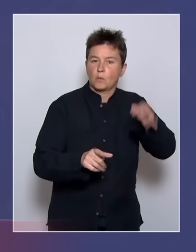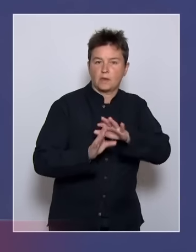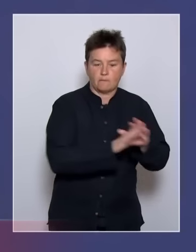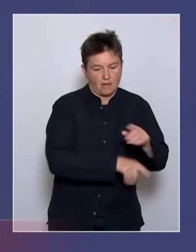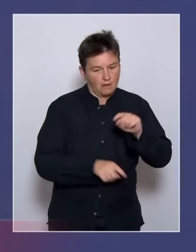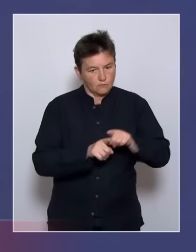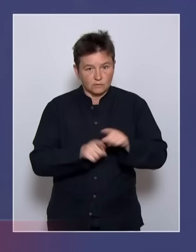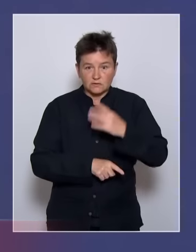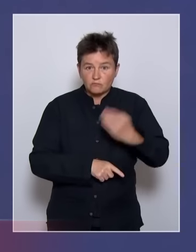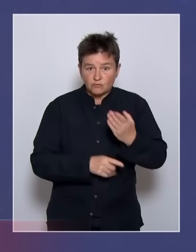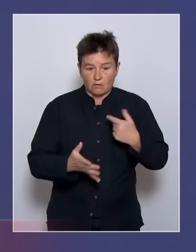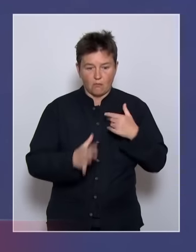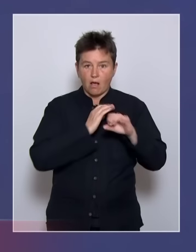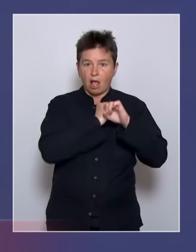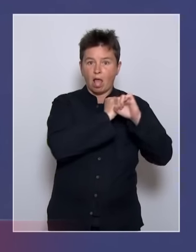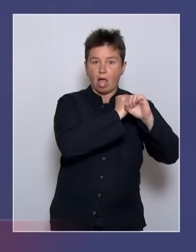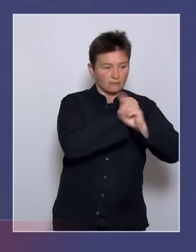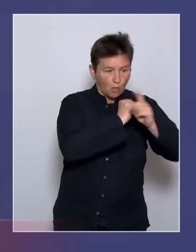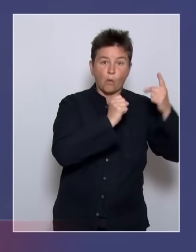besoin de ne pas dépendre.